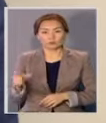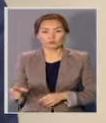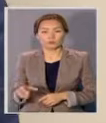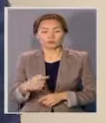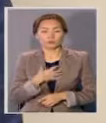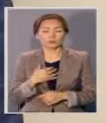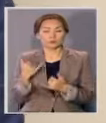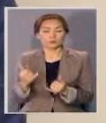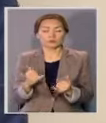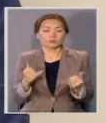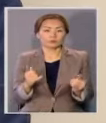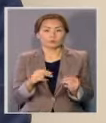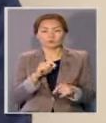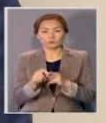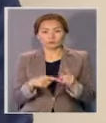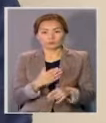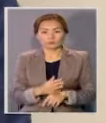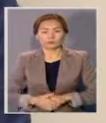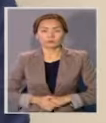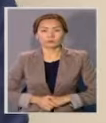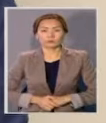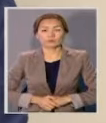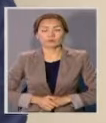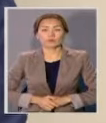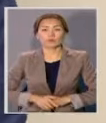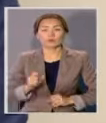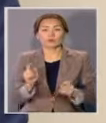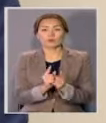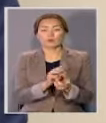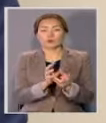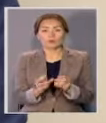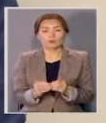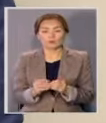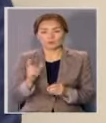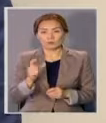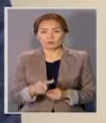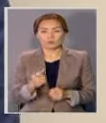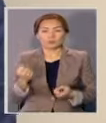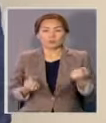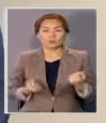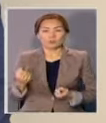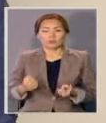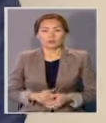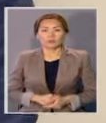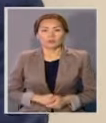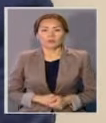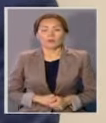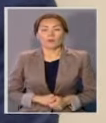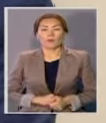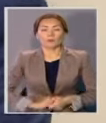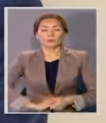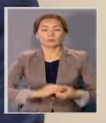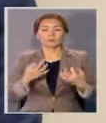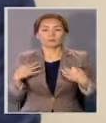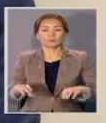мүддесі маңызды ма деген әділетті сауалдар қойып жатыр. Аталған тұлғалармен кездесу барысында тасымалдаушы жүк көліктеріне инертті материалдарды